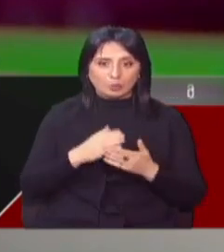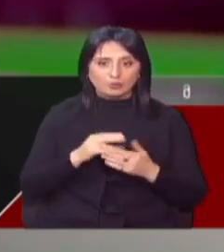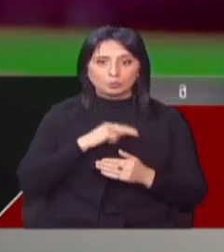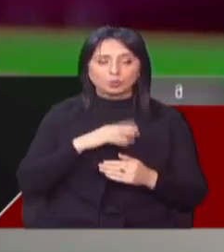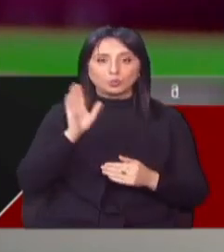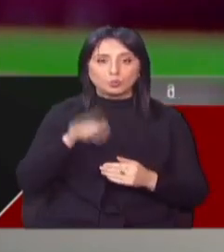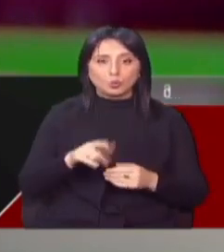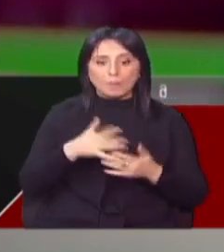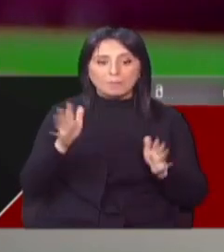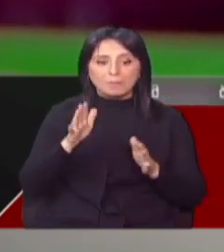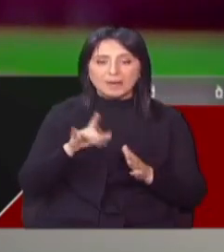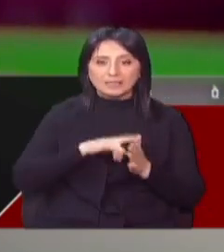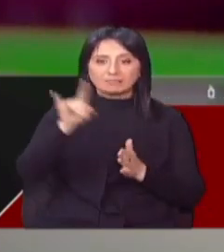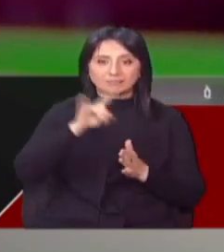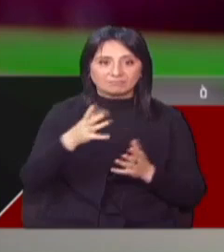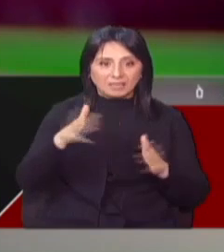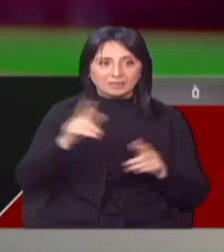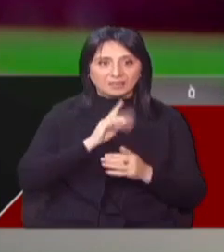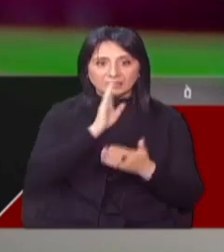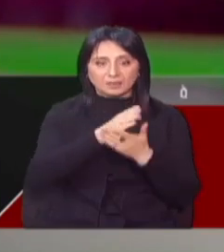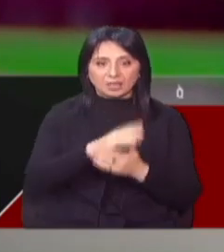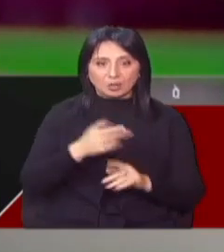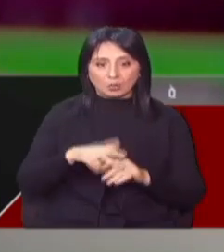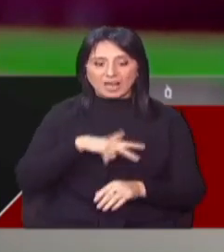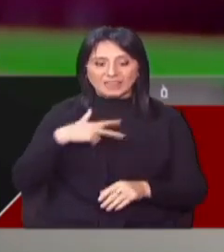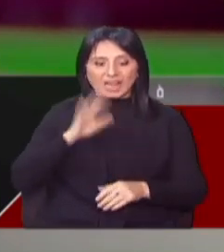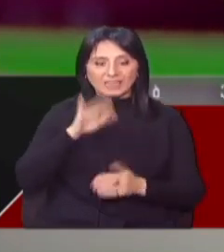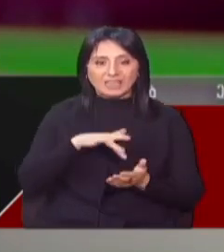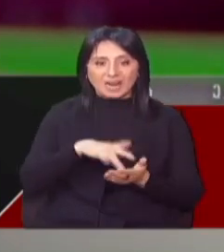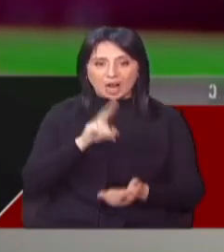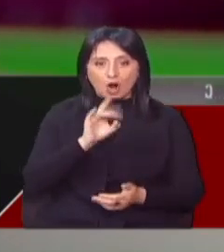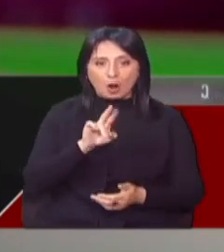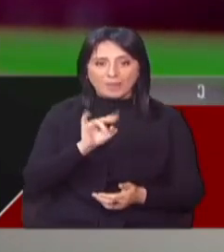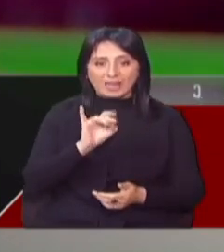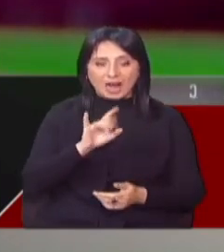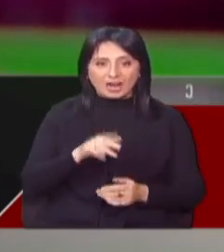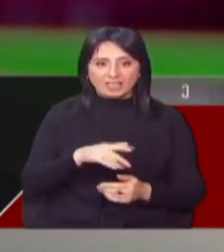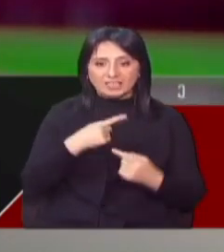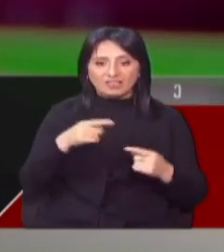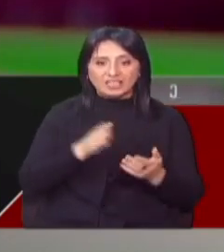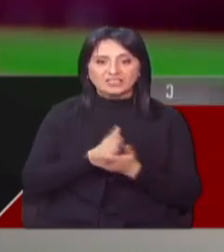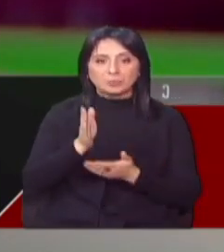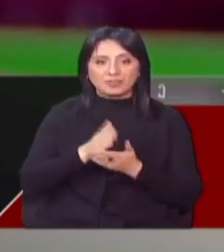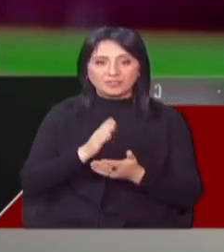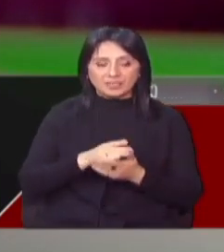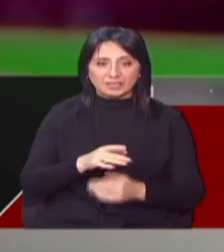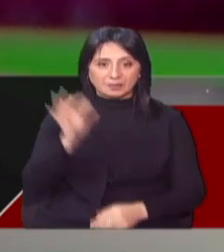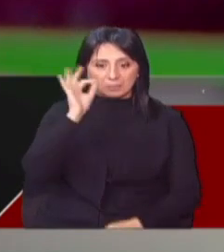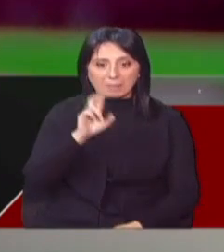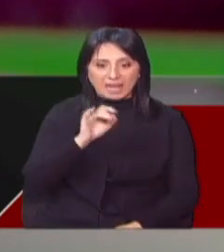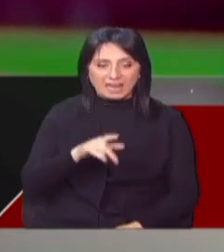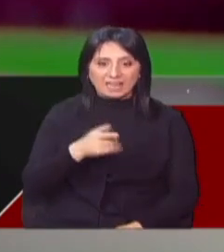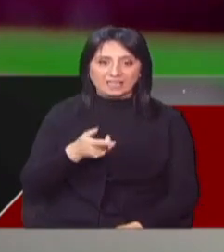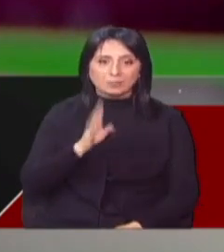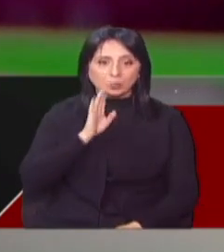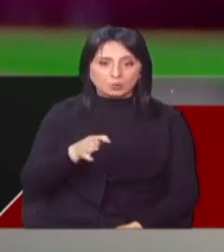კიდევ უფრო მეტ საჰაერო ხომალდზე. კოპენჰაგენთან ერთად ჩვენ სხვადასხვა მიმართულებით, როგორც არის ბერლინი, ბრიუსელი